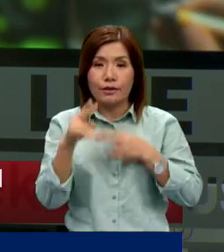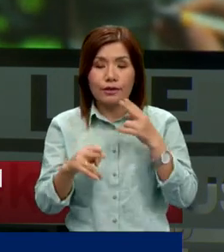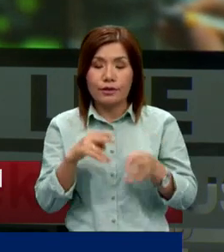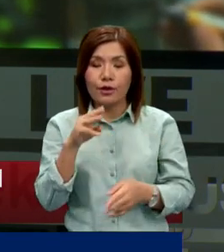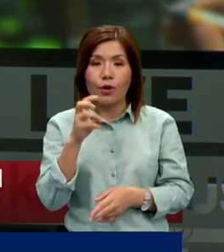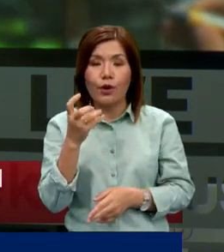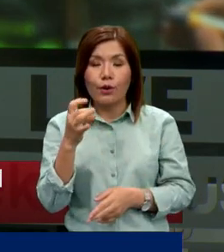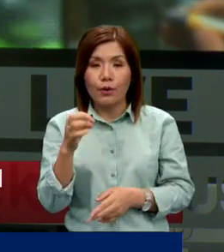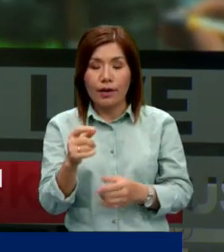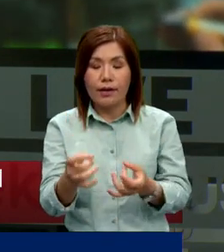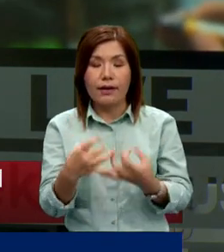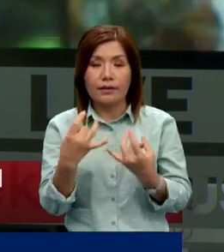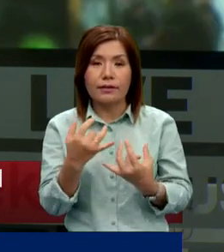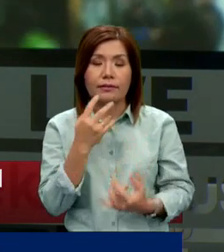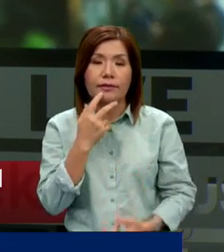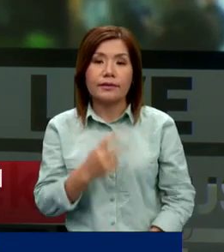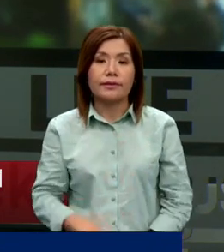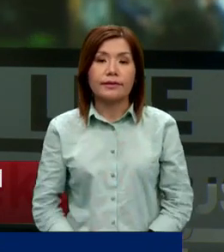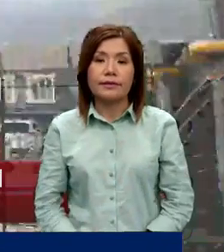Тойгүл Нұржанқызы тыңдап қайтты.